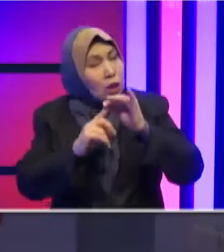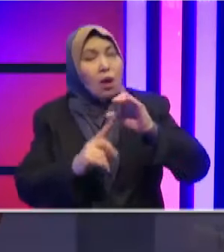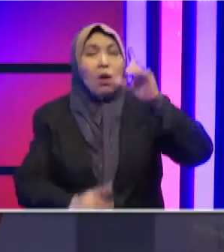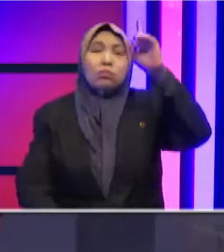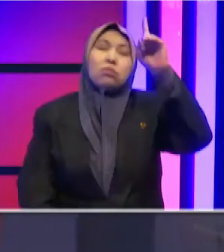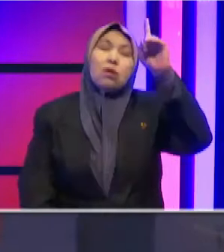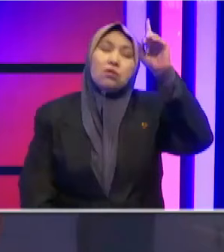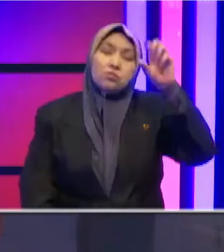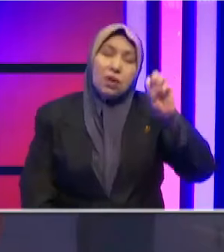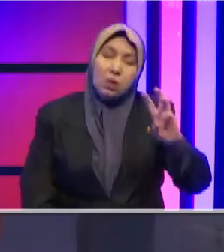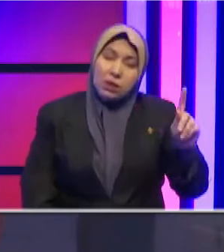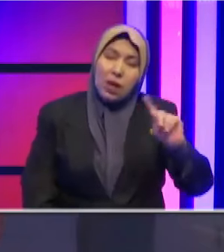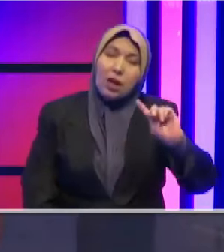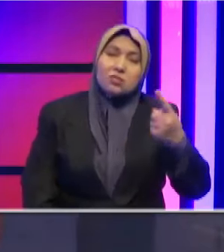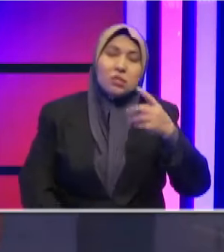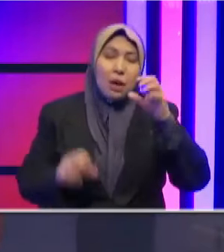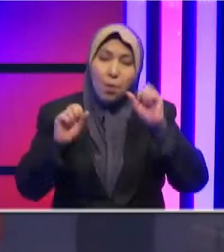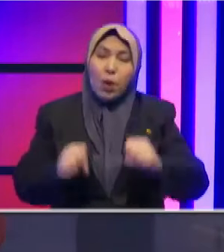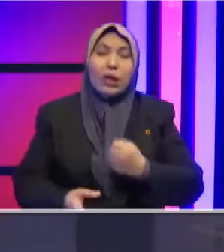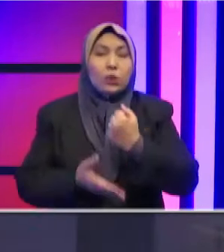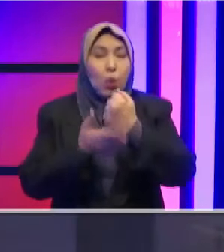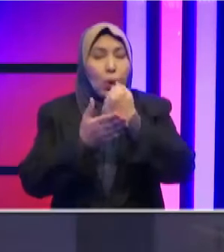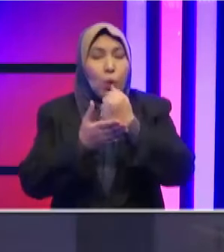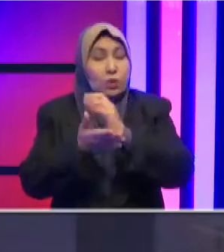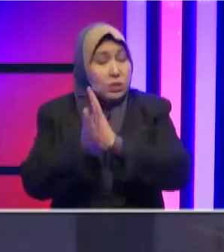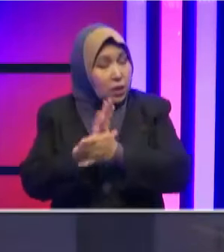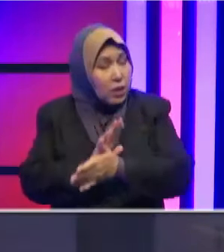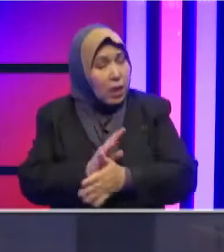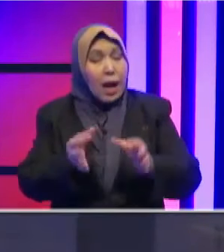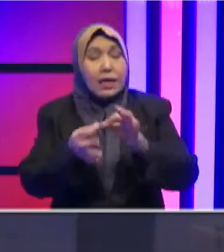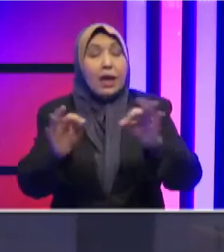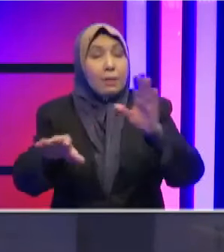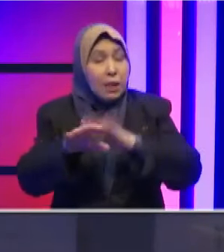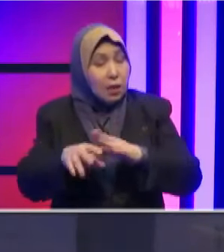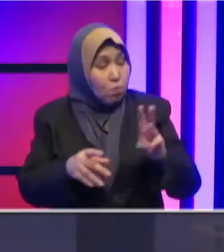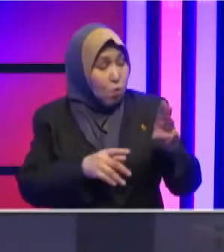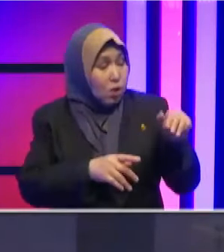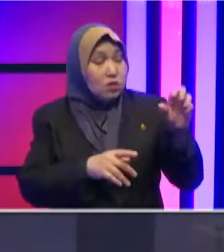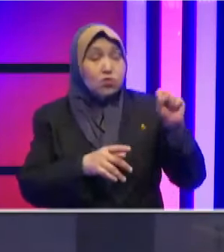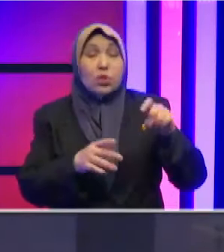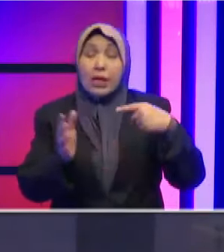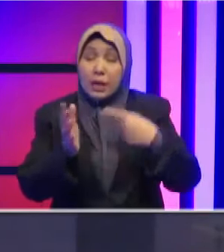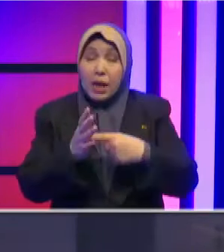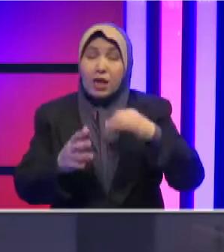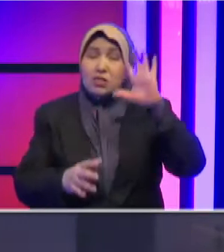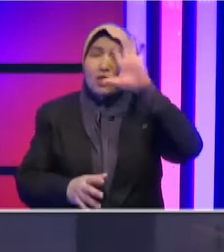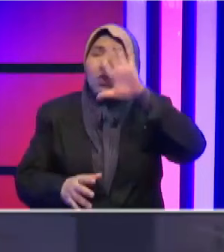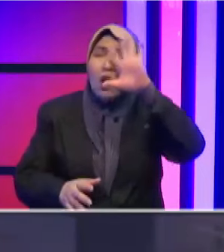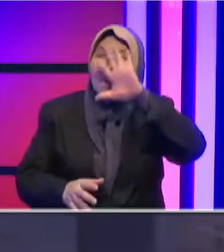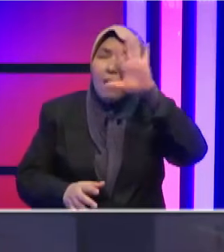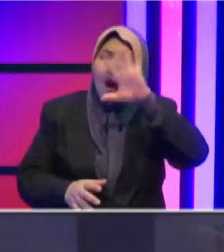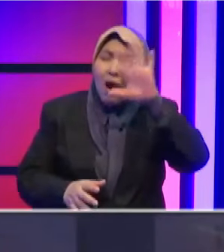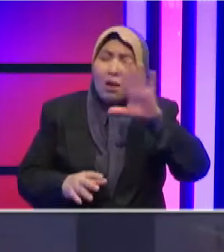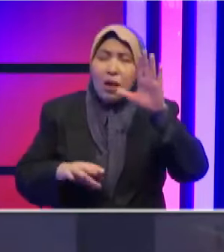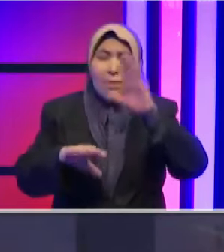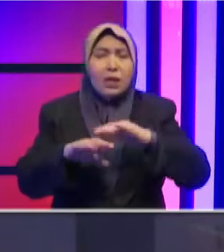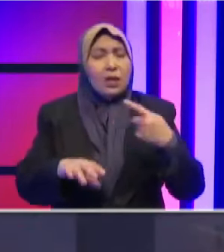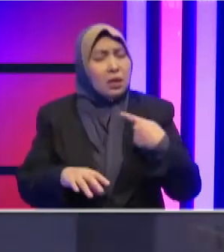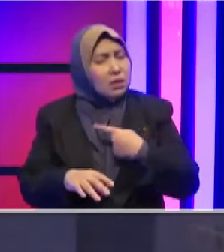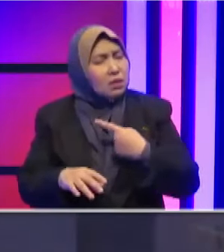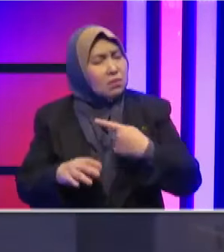Ta'ala maka Neng rahmati oleh Allah subhanahuwata'ala ayat padamu kau surat ini adalah satu gambaran kepada kita agar